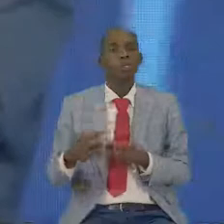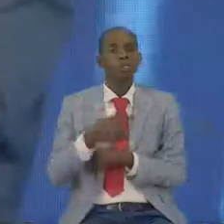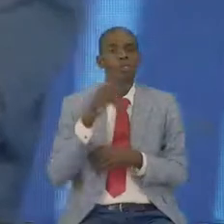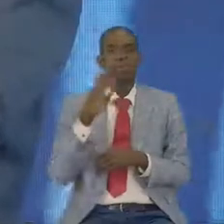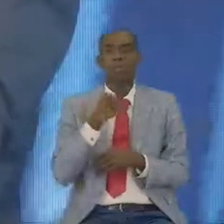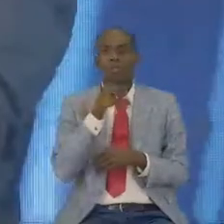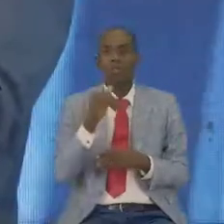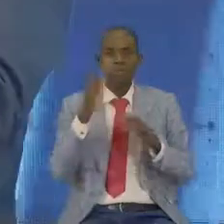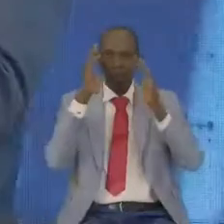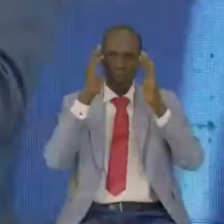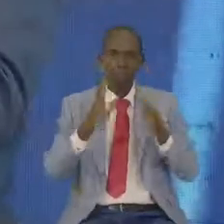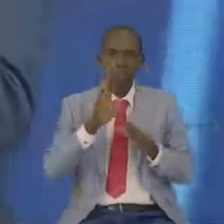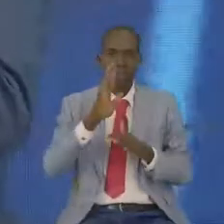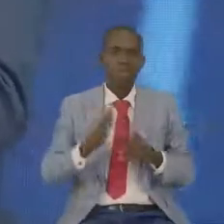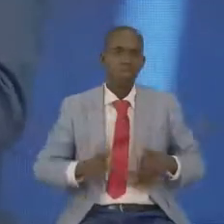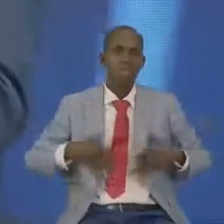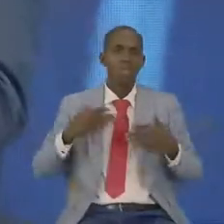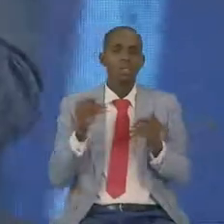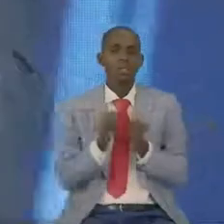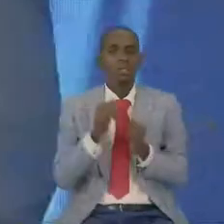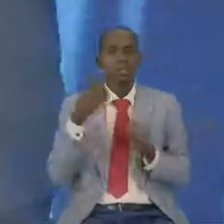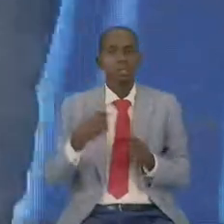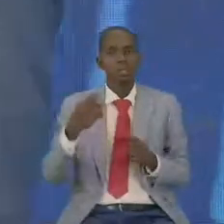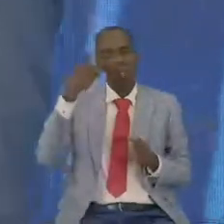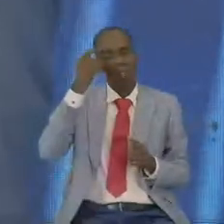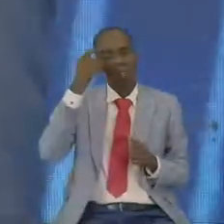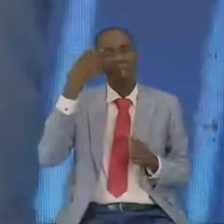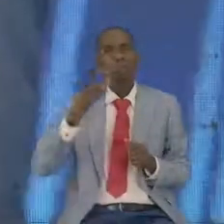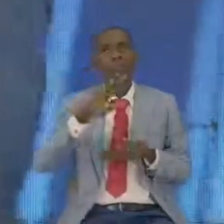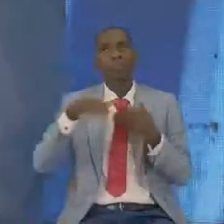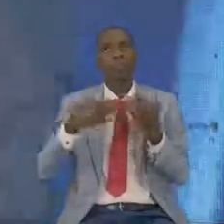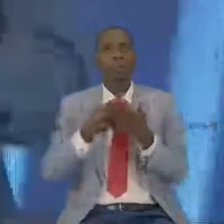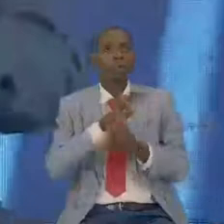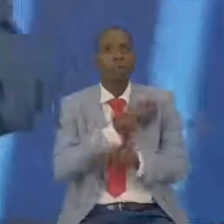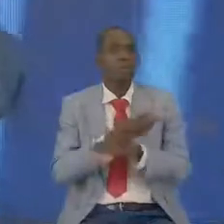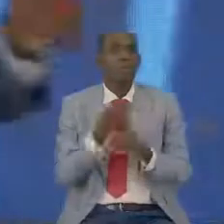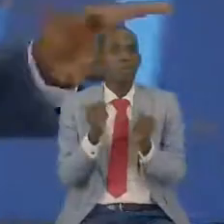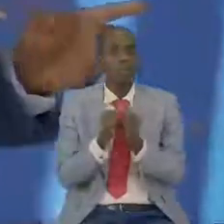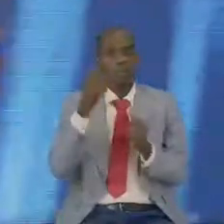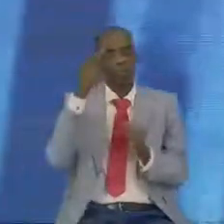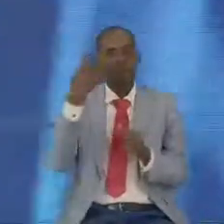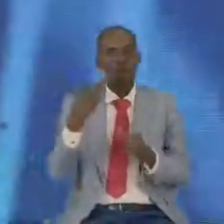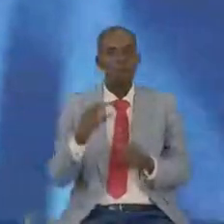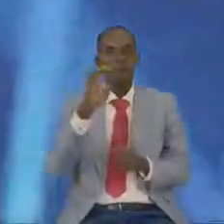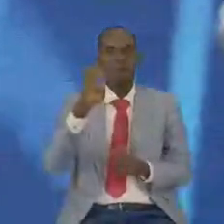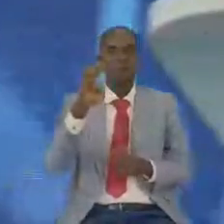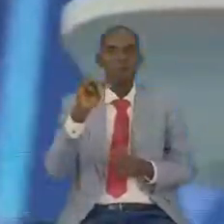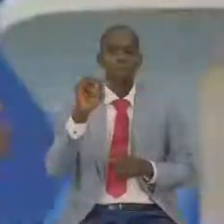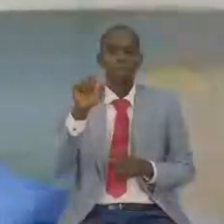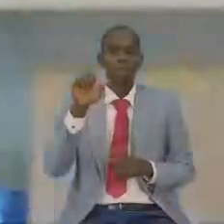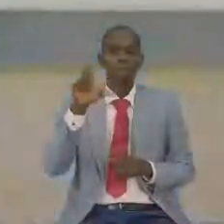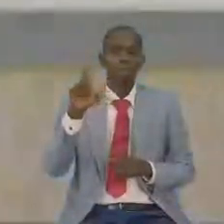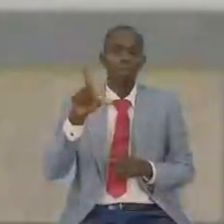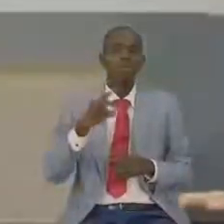ne placez pas votre pensée à la pensée du Dieu Tout-Puissant. Ces situations